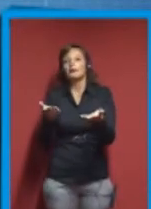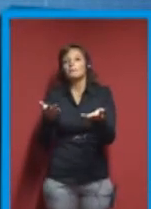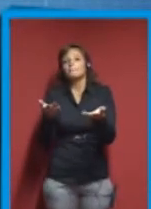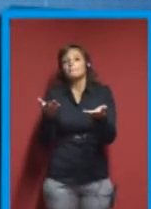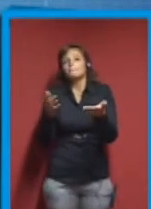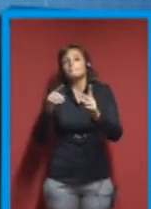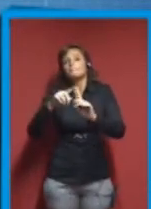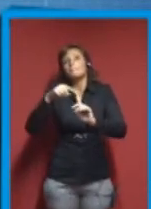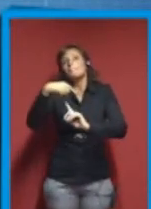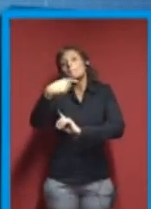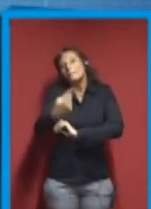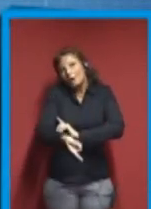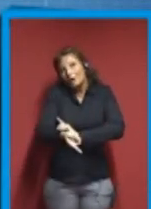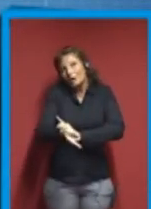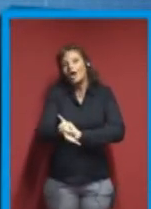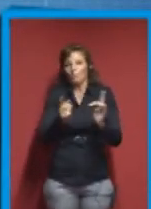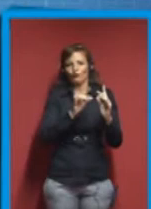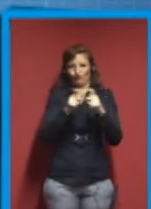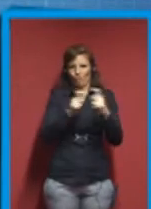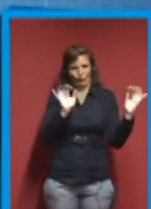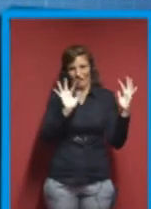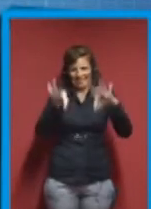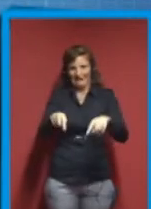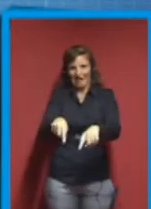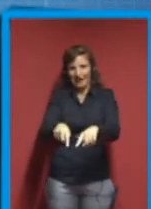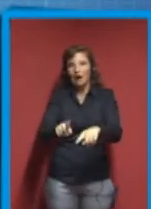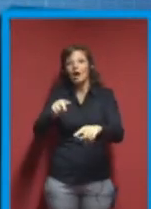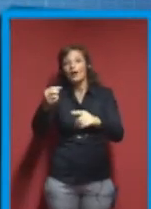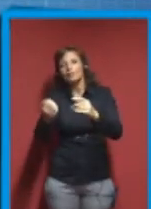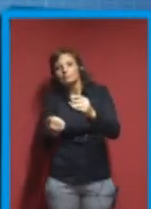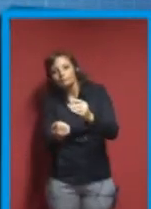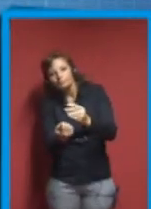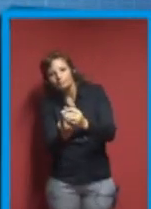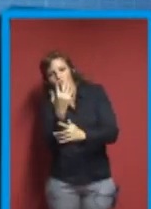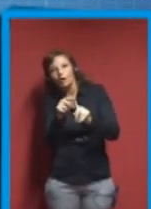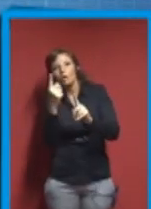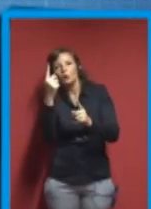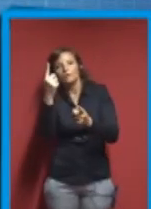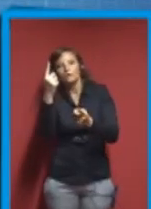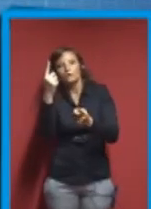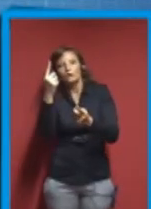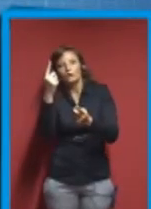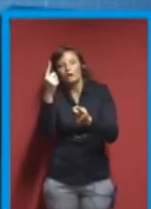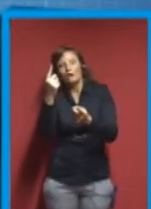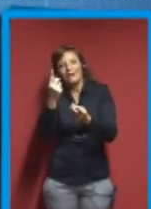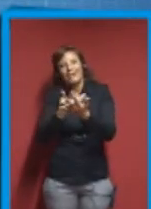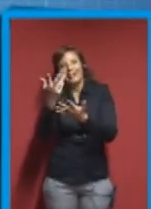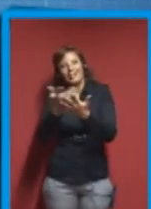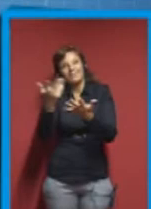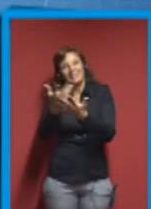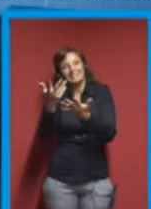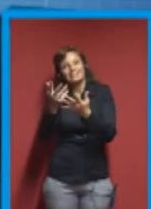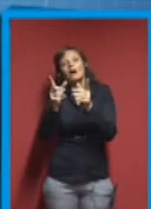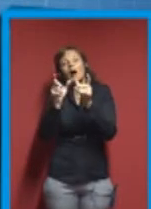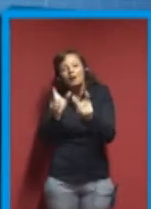è stato creato una rivista su quello che veniva fatto dai